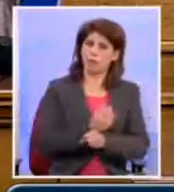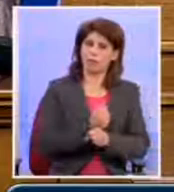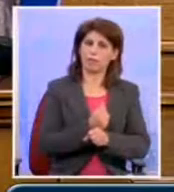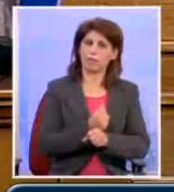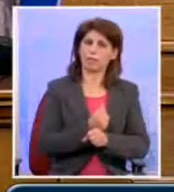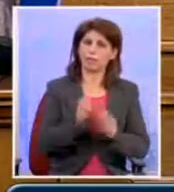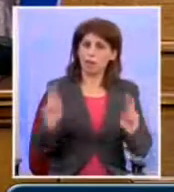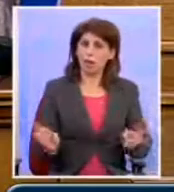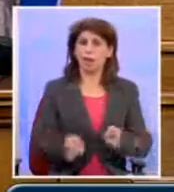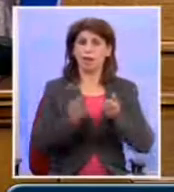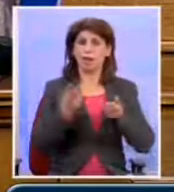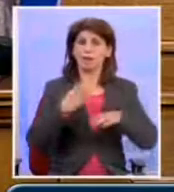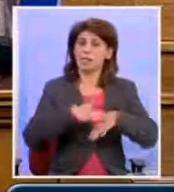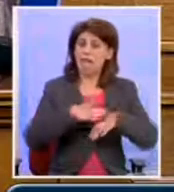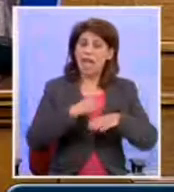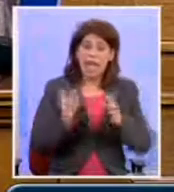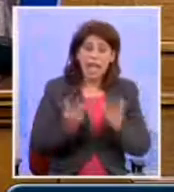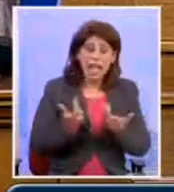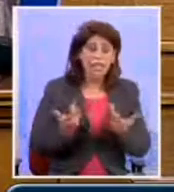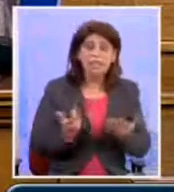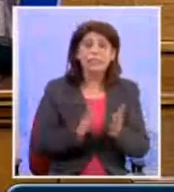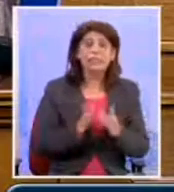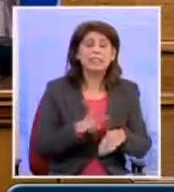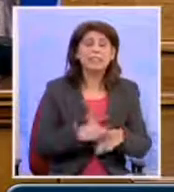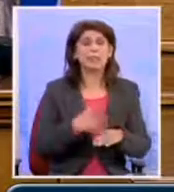να ανακαλύψει στην αιτιολόγηση είναι ότι